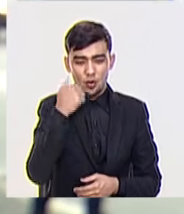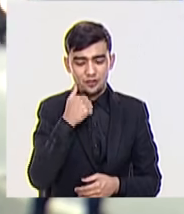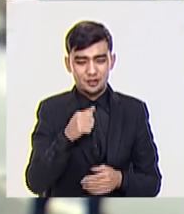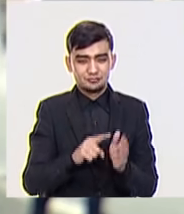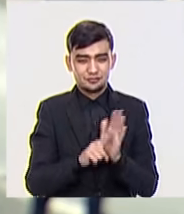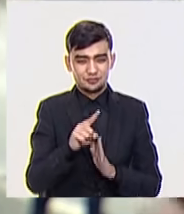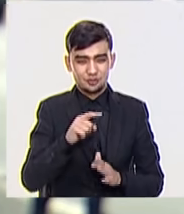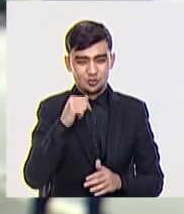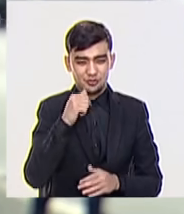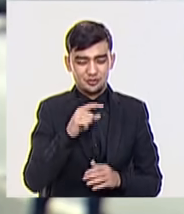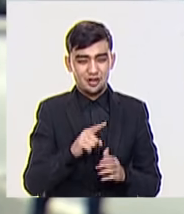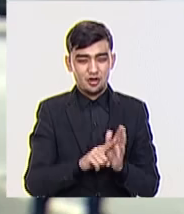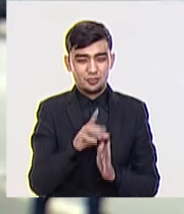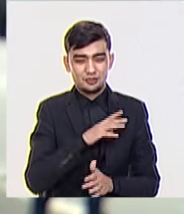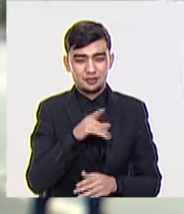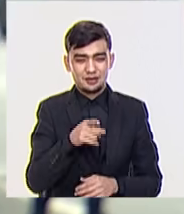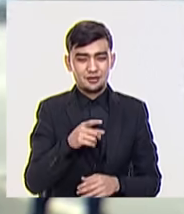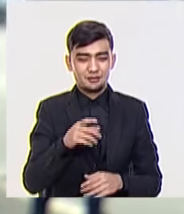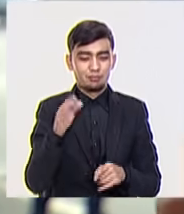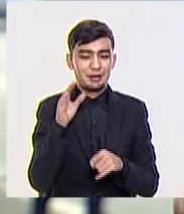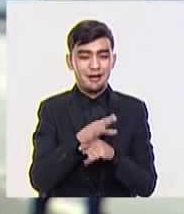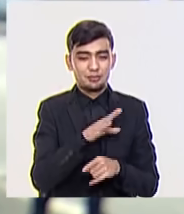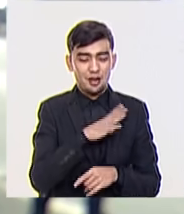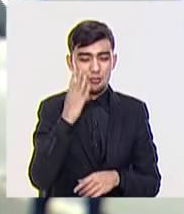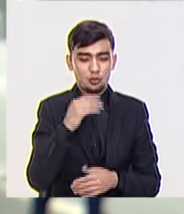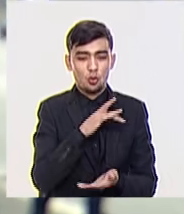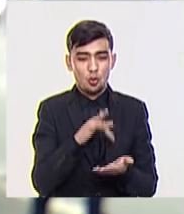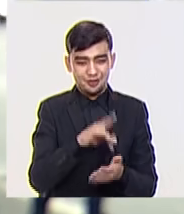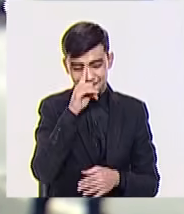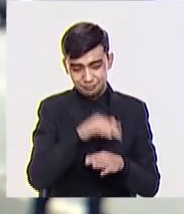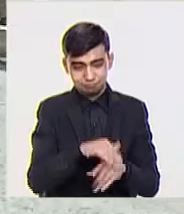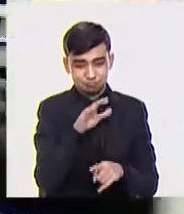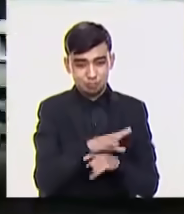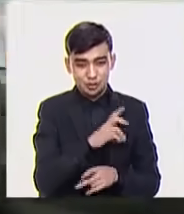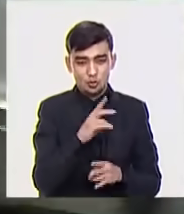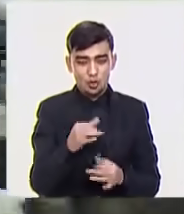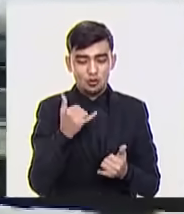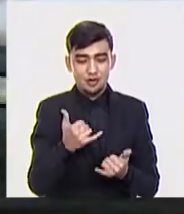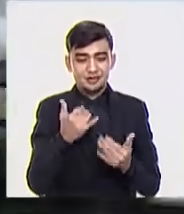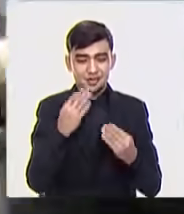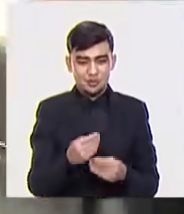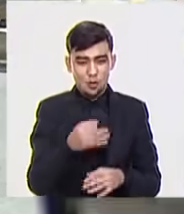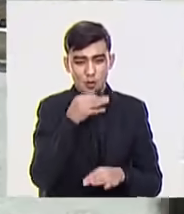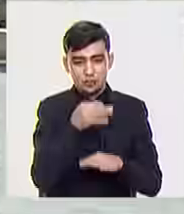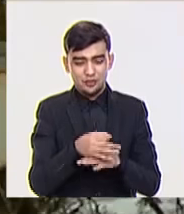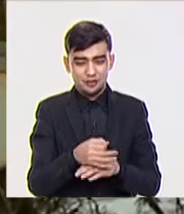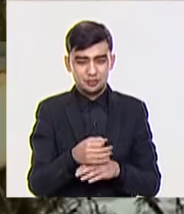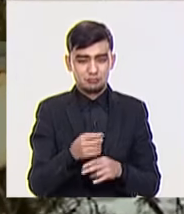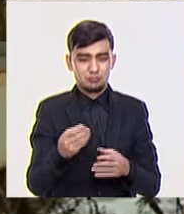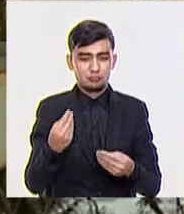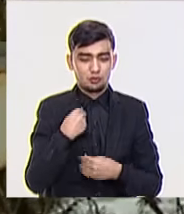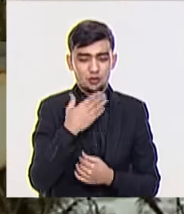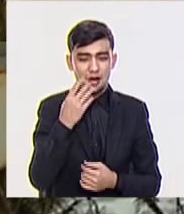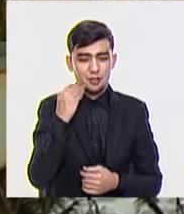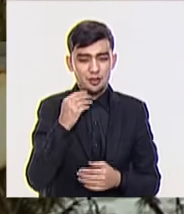бастап осы нақты ұсыныстар Алматы қаласының әкімдігіне жолданған, алайда қазіргі уақытта бірде бір жауап келген жоқ.